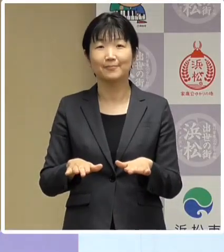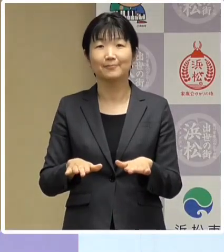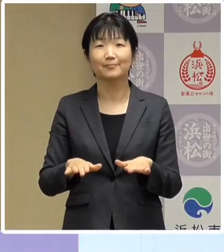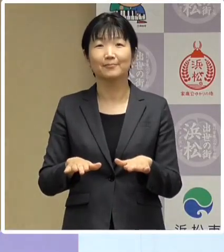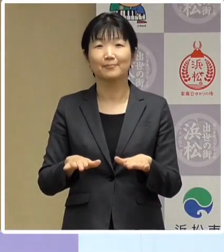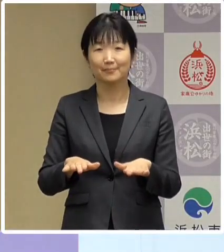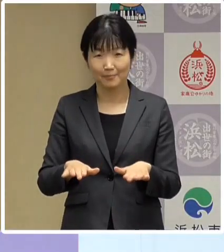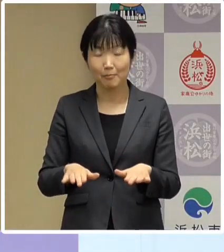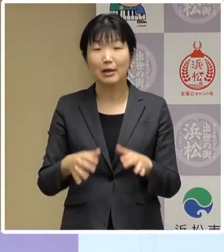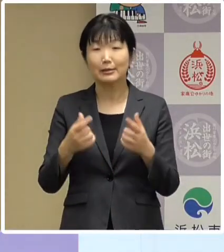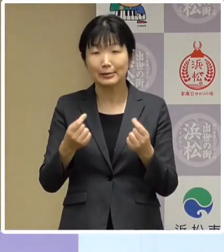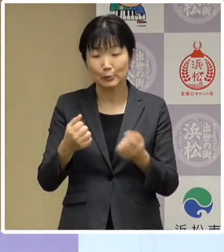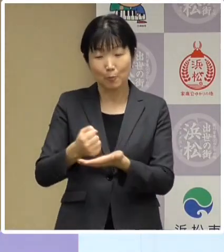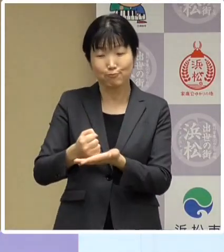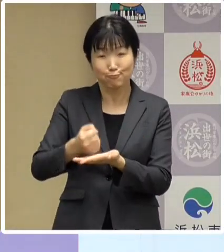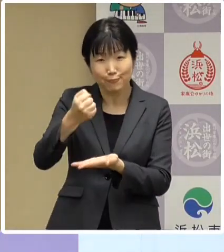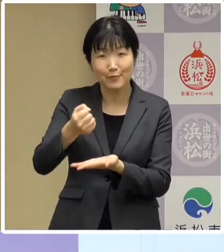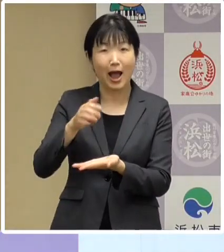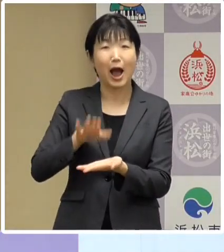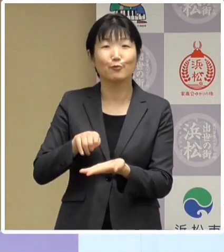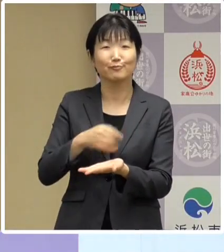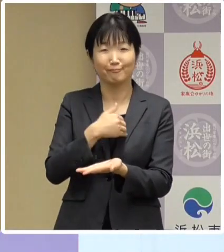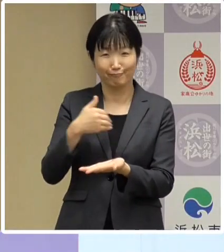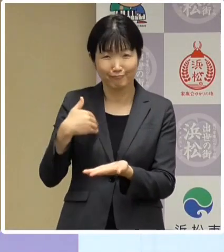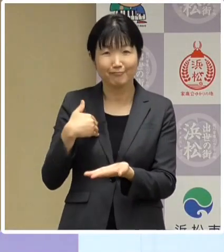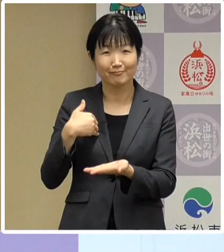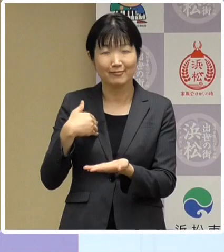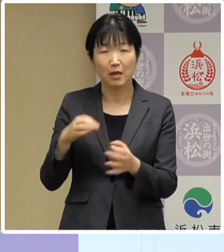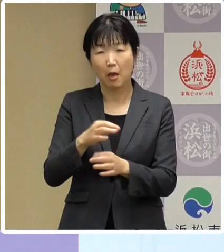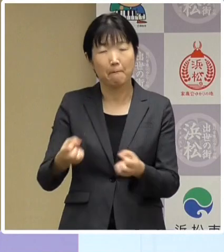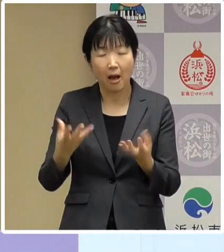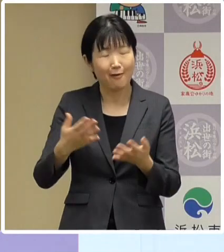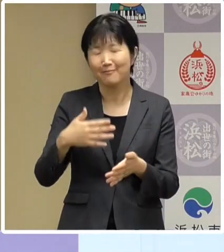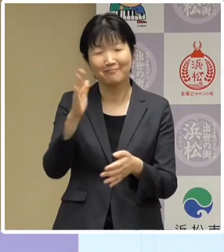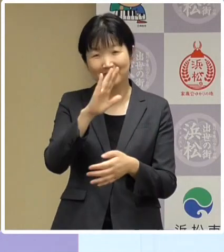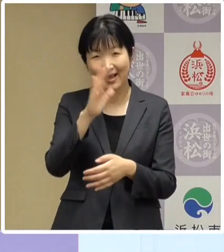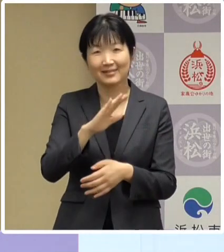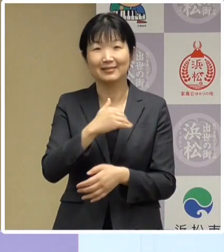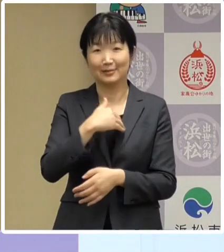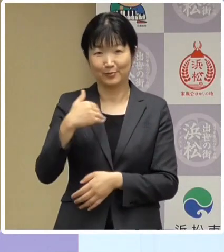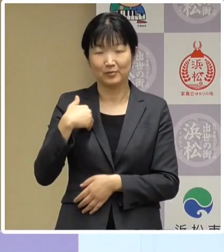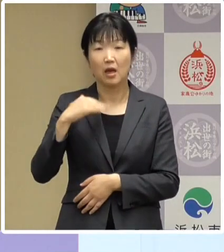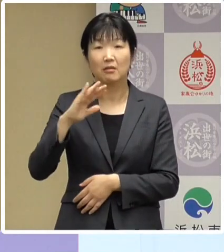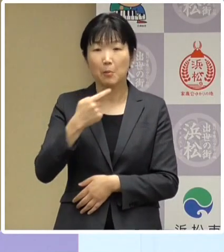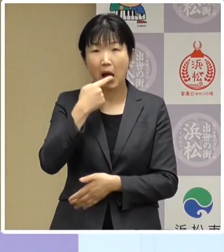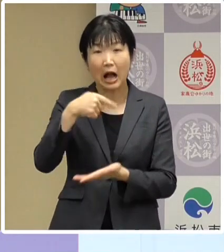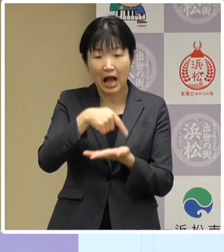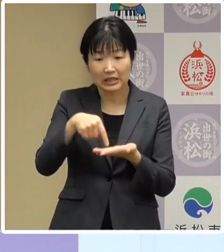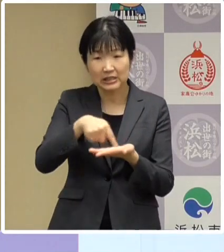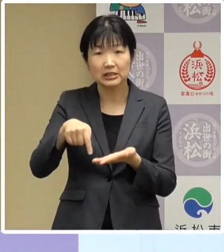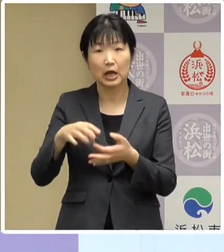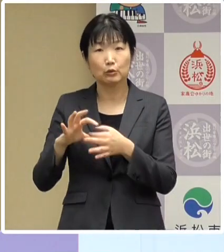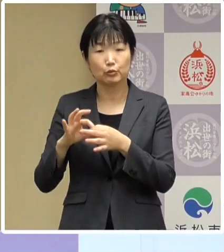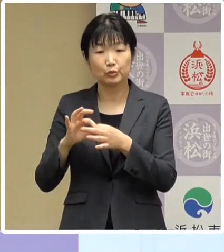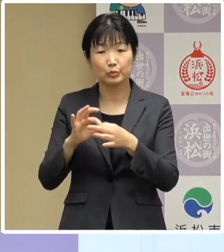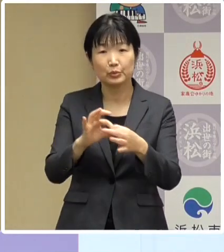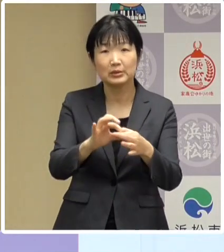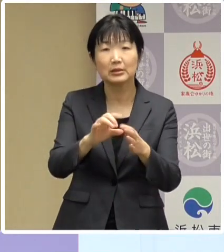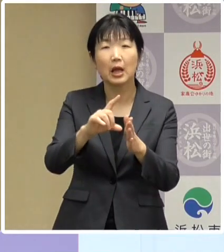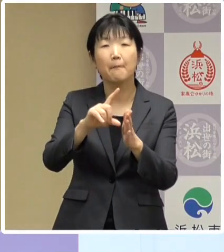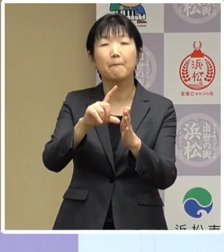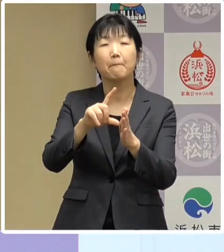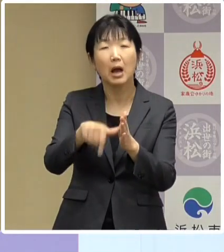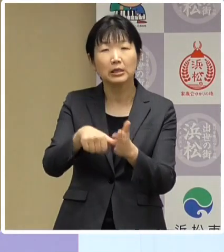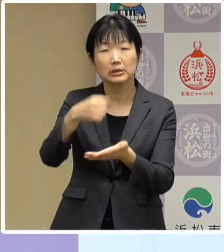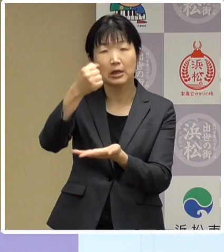十分な内部留保ありますけれども、今の予想以上の赤字がですね続きますと、早晩ですねこの内部留